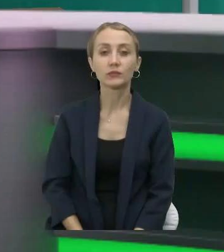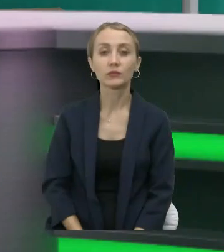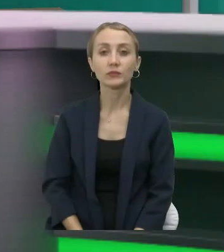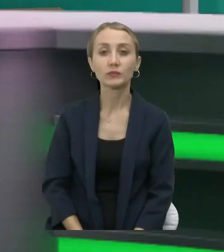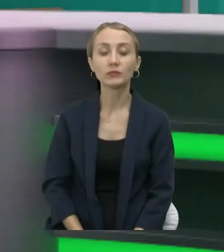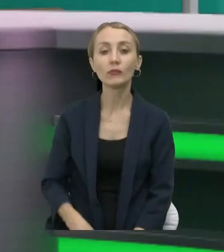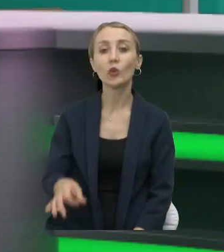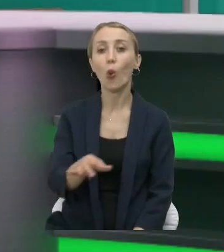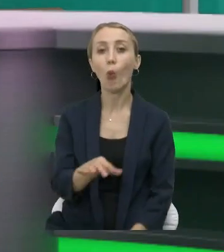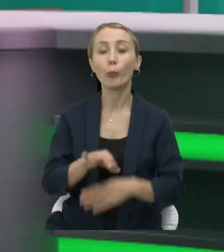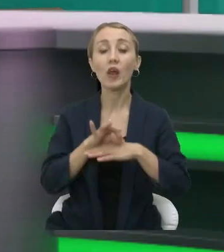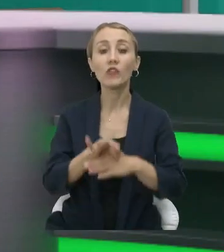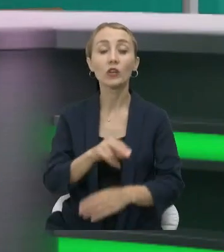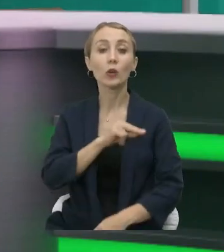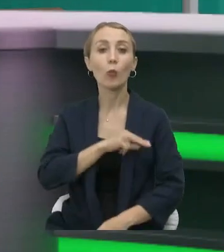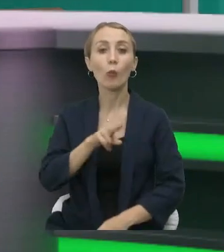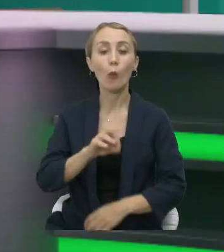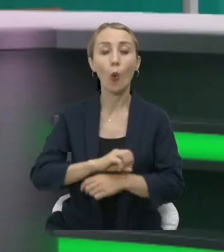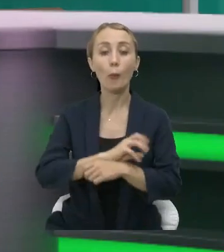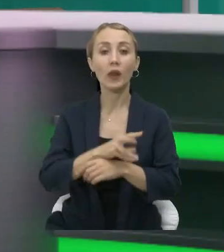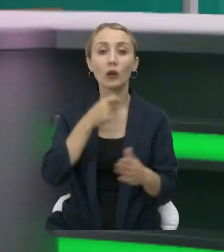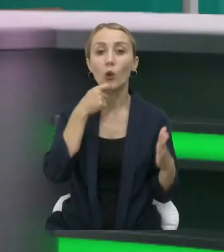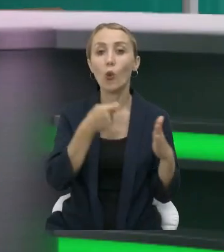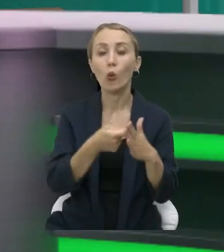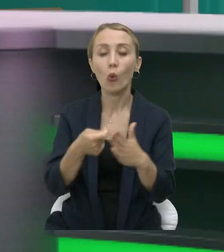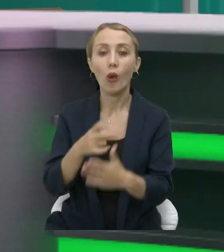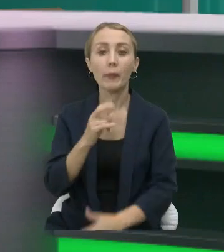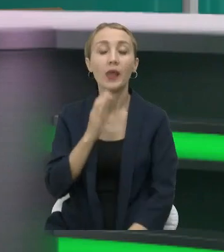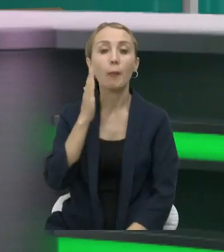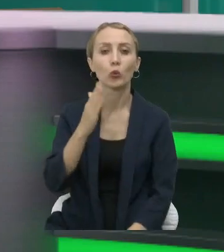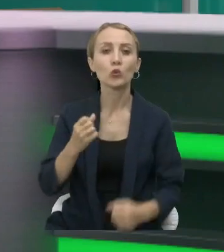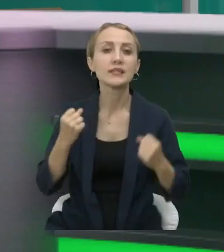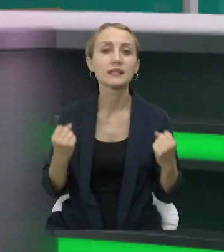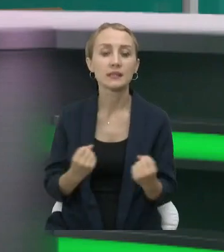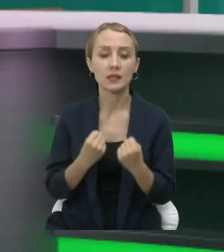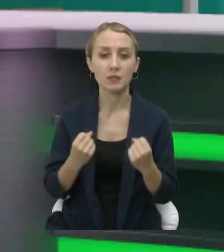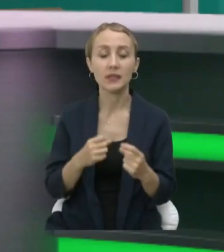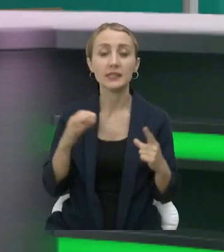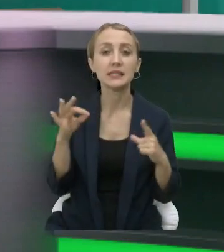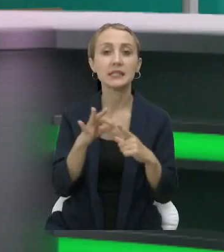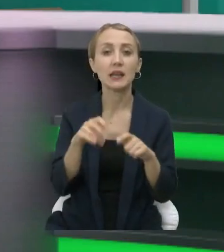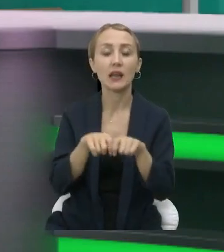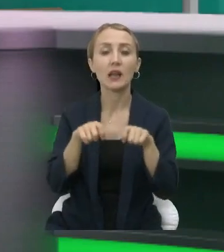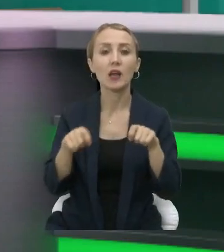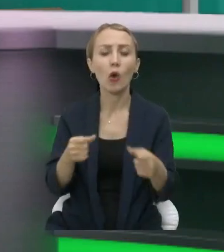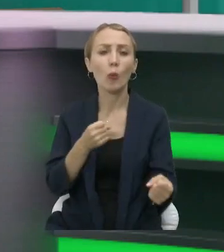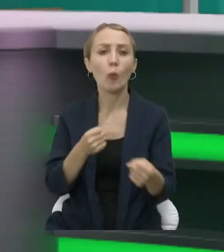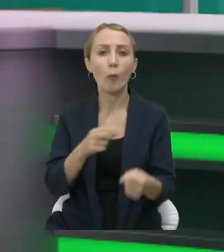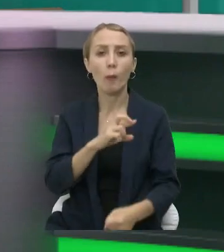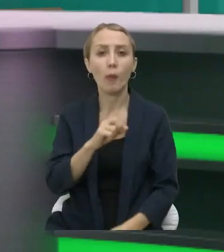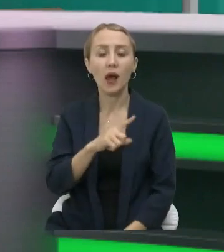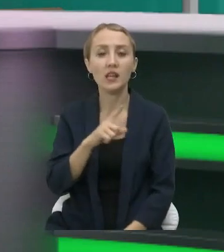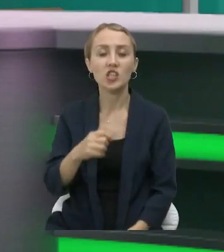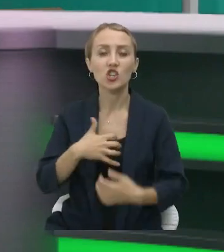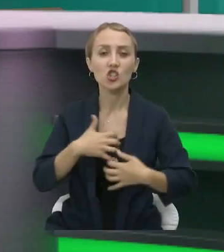В регионе проводятся работы по обеспечению кормами на предстоящую зимовку. С целью создания прочной базы для отрасли